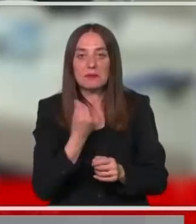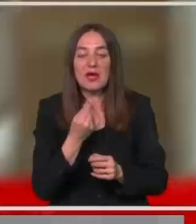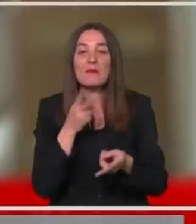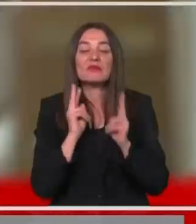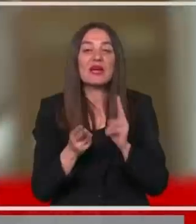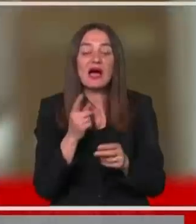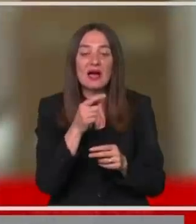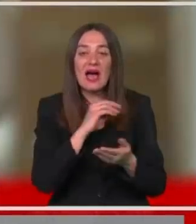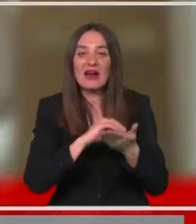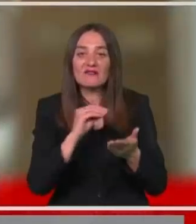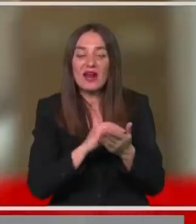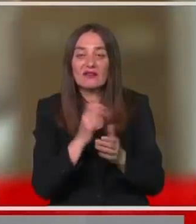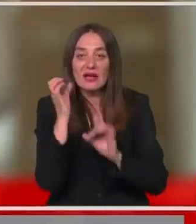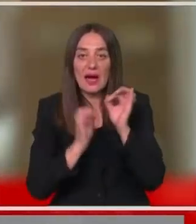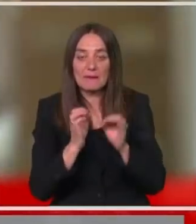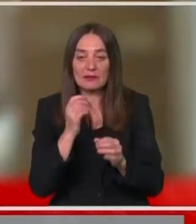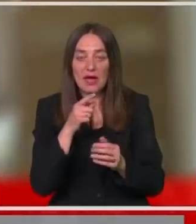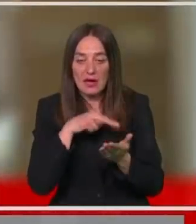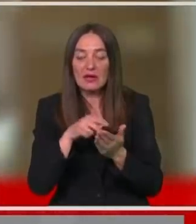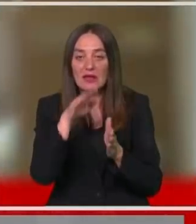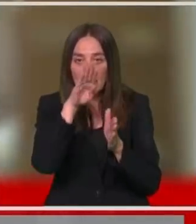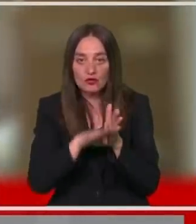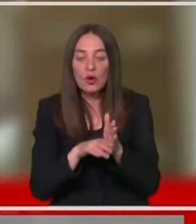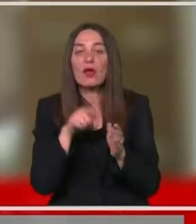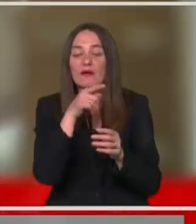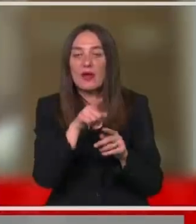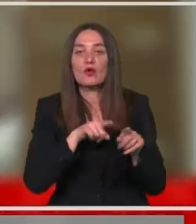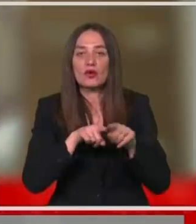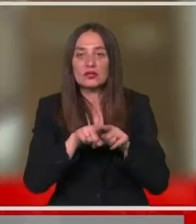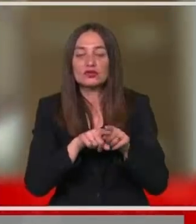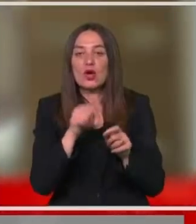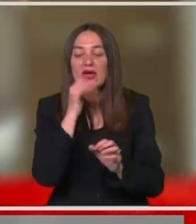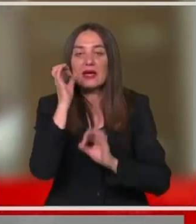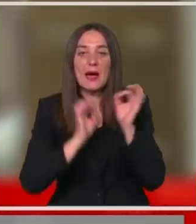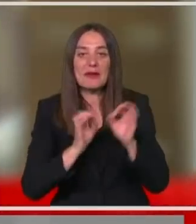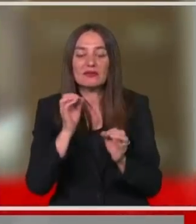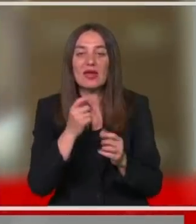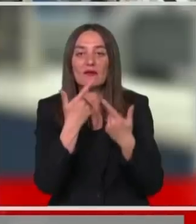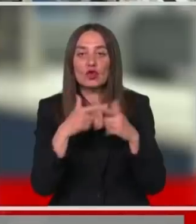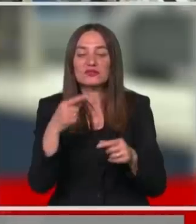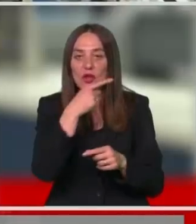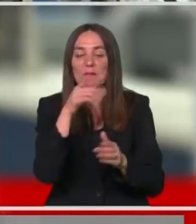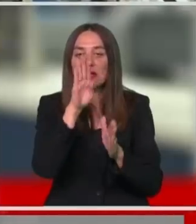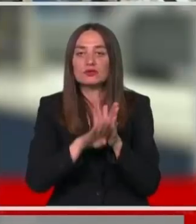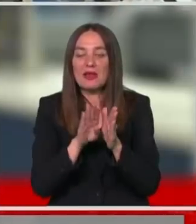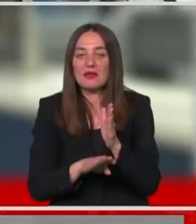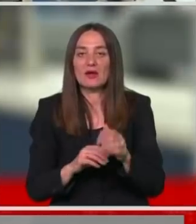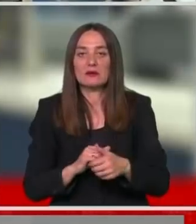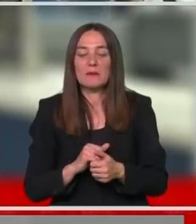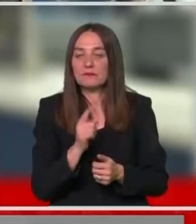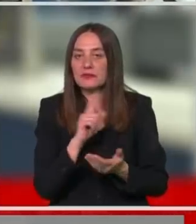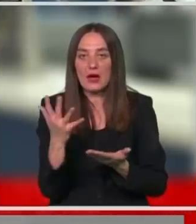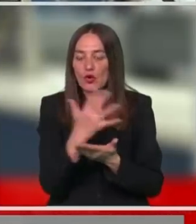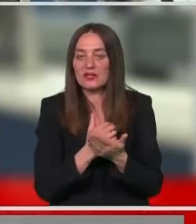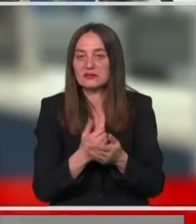Kako referentna kamatna stopa, a već ide na dole, tako će se i kamata na dozvoljeni minus smanjivati. Dakle, ne